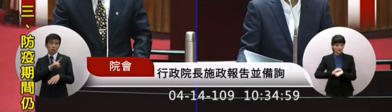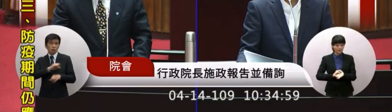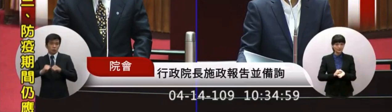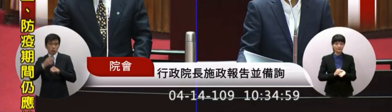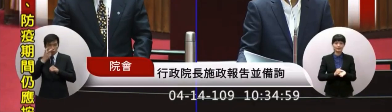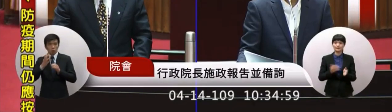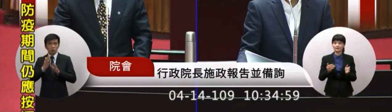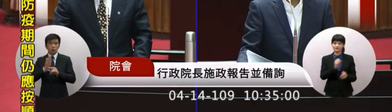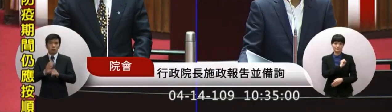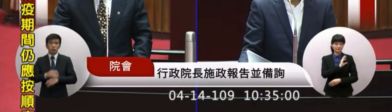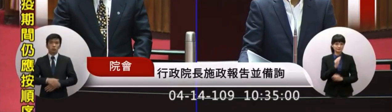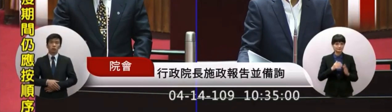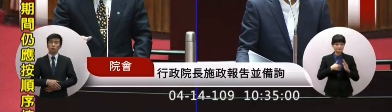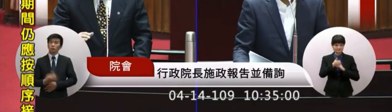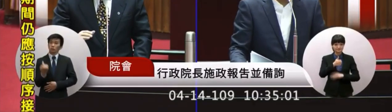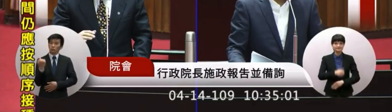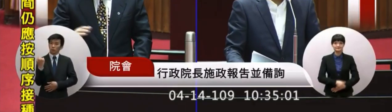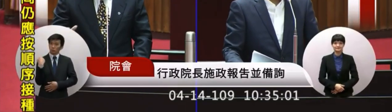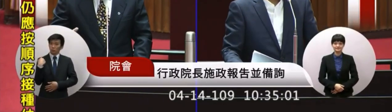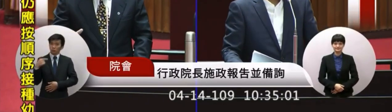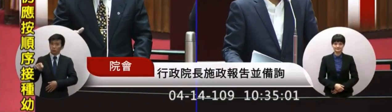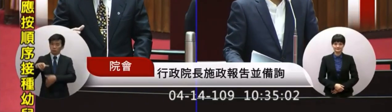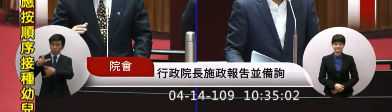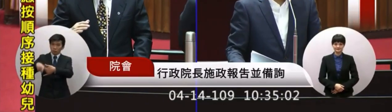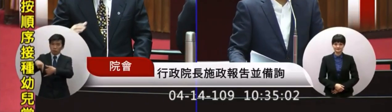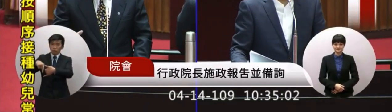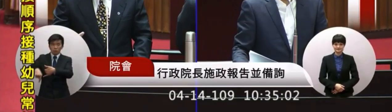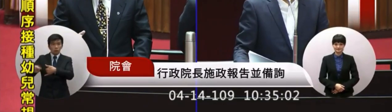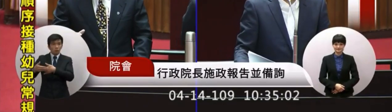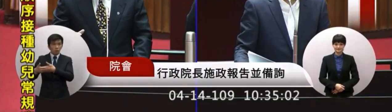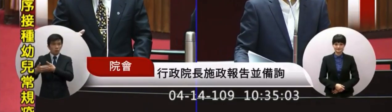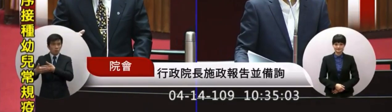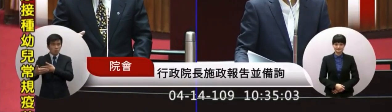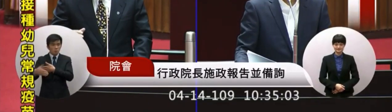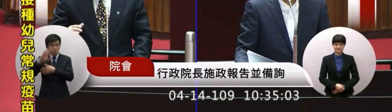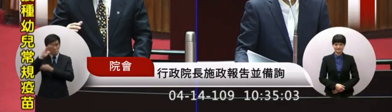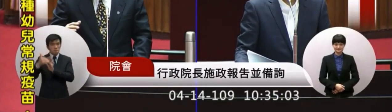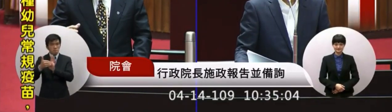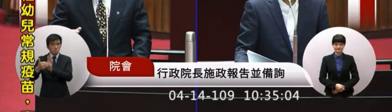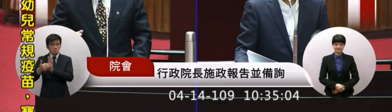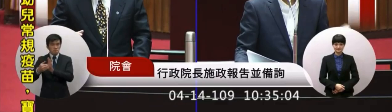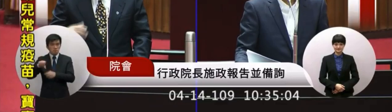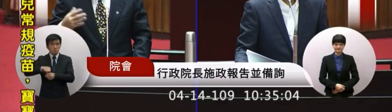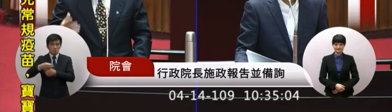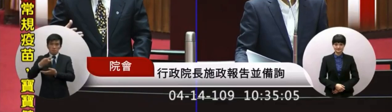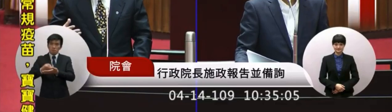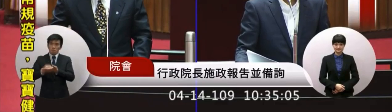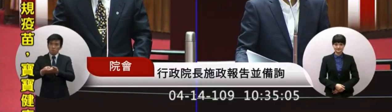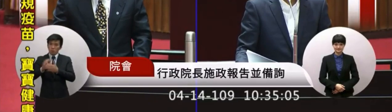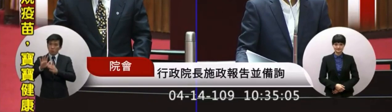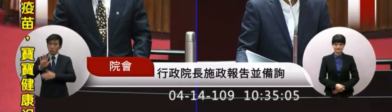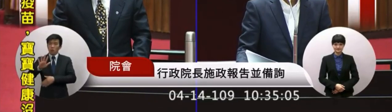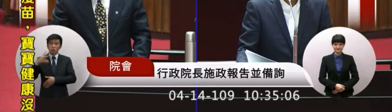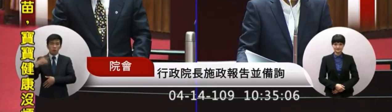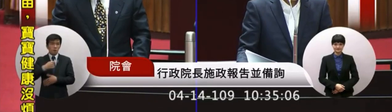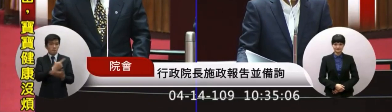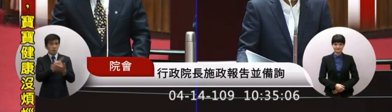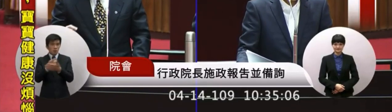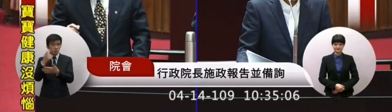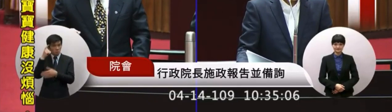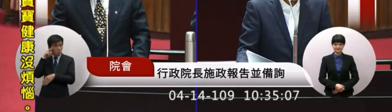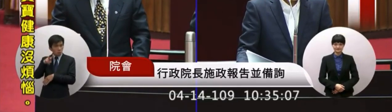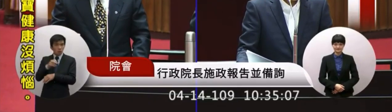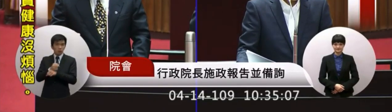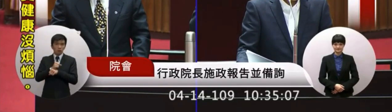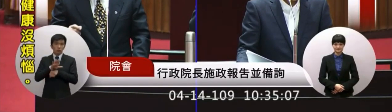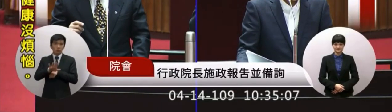那么昨天这一位呢，就是我们因为这个过程，我们就加强了很多防疫的措施，所以同仁的意识也很高。所以这个同